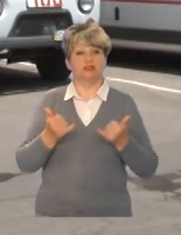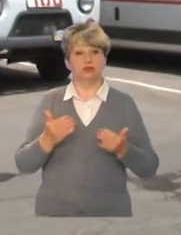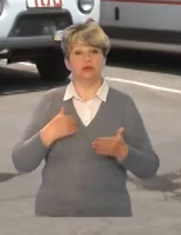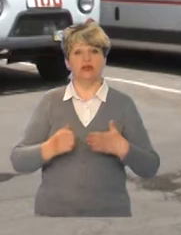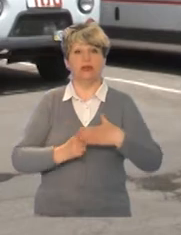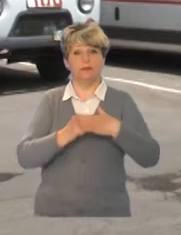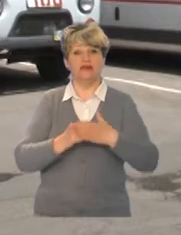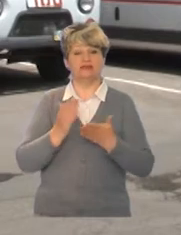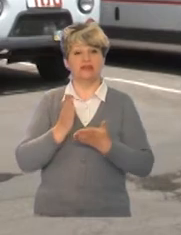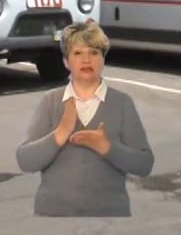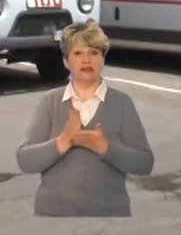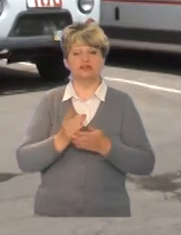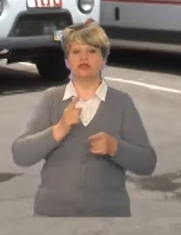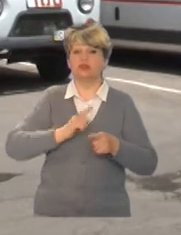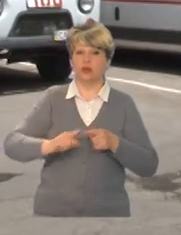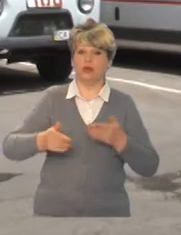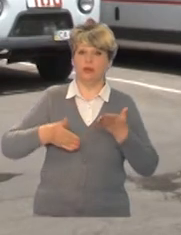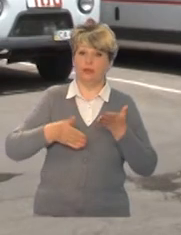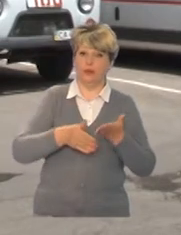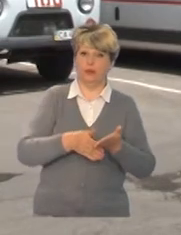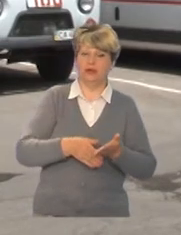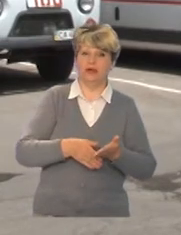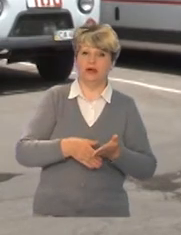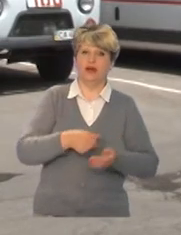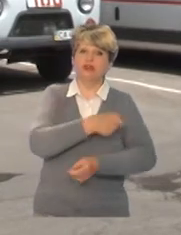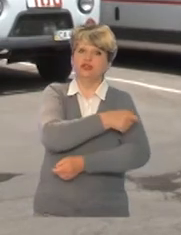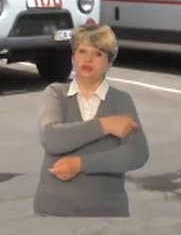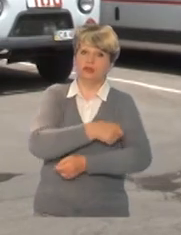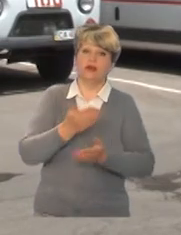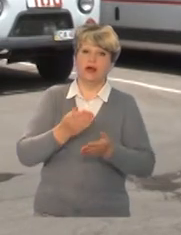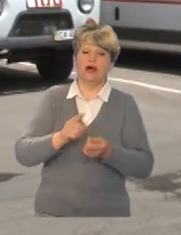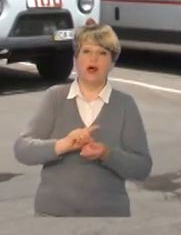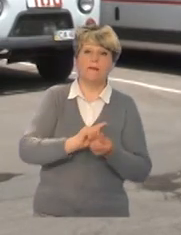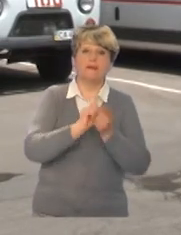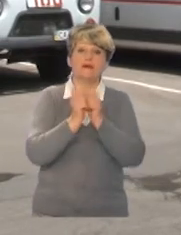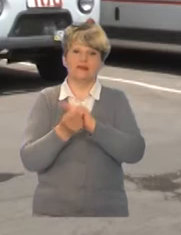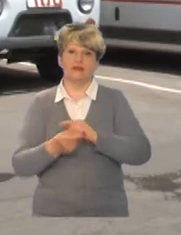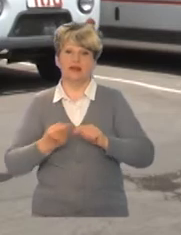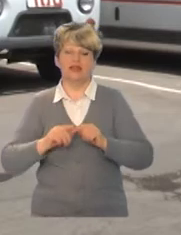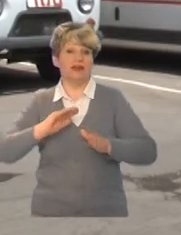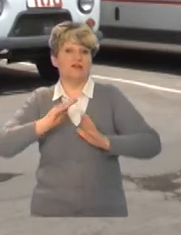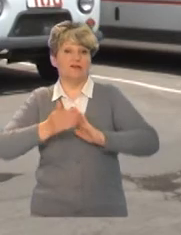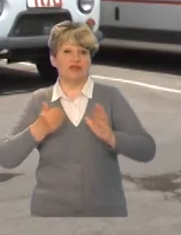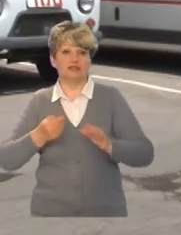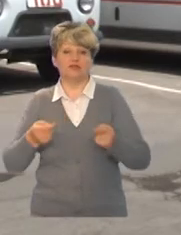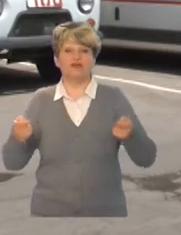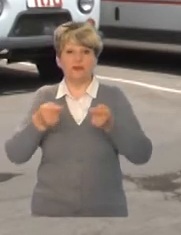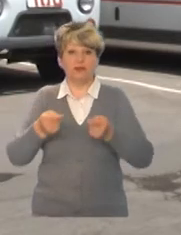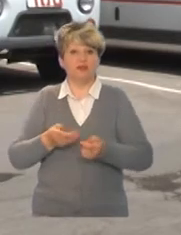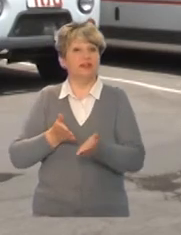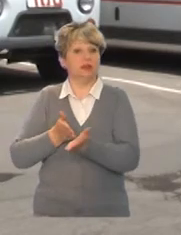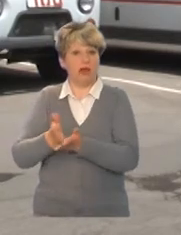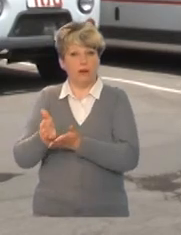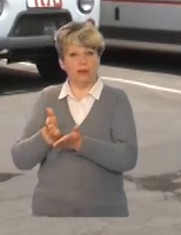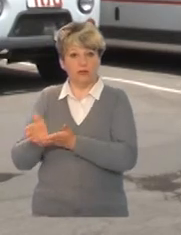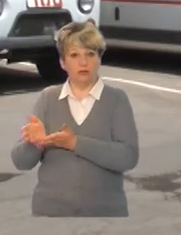базі станції екстреної медичної допомоги диспетчерська, яка переадресовує ці виклики диспетчерським відповідного напрямку, тобто